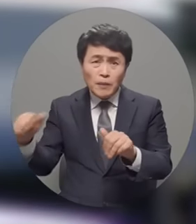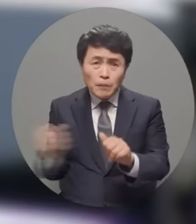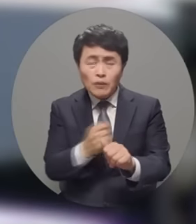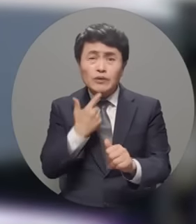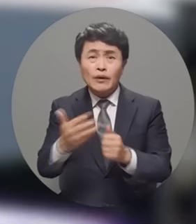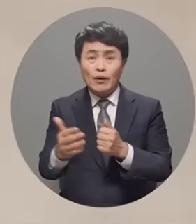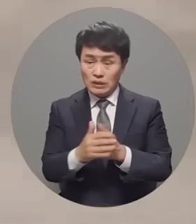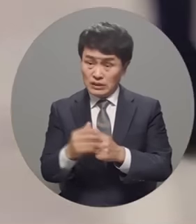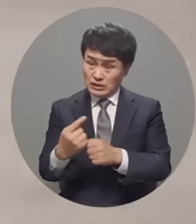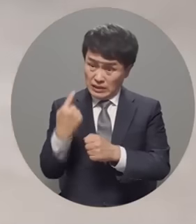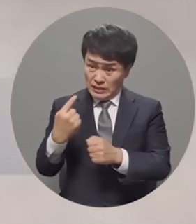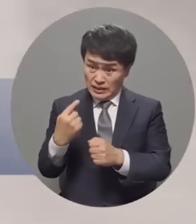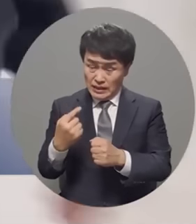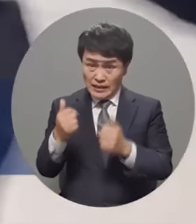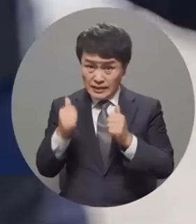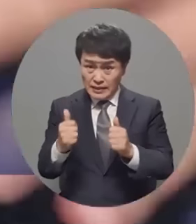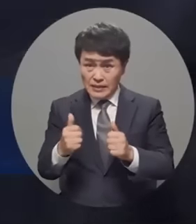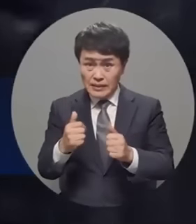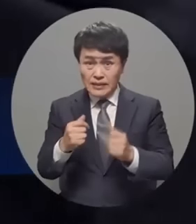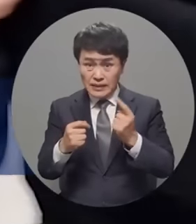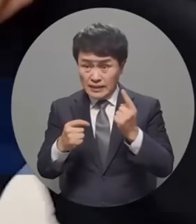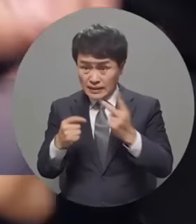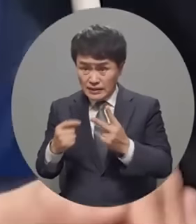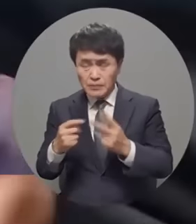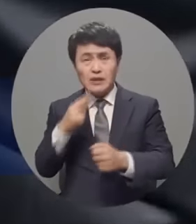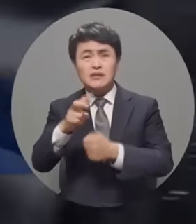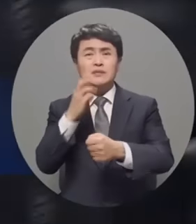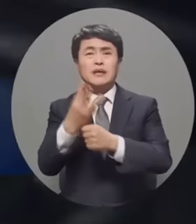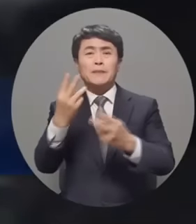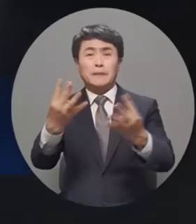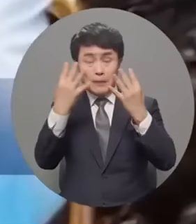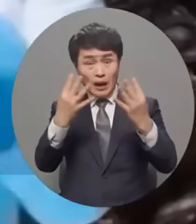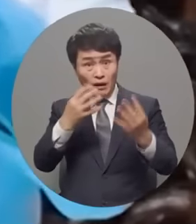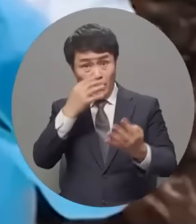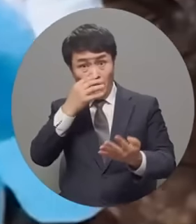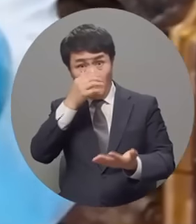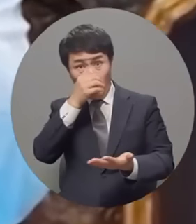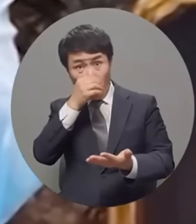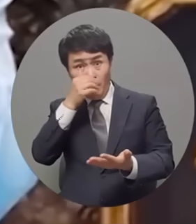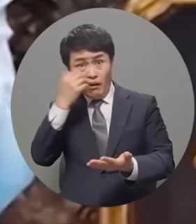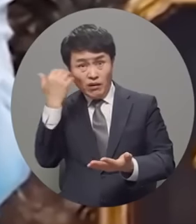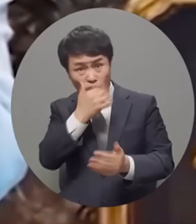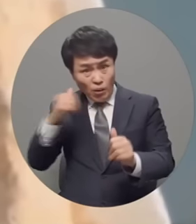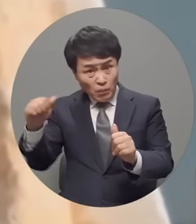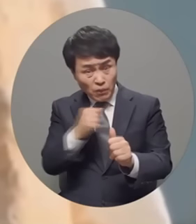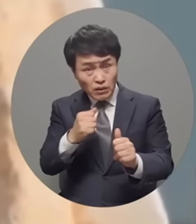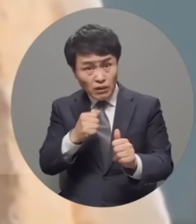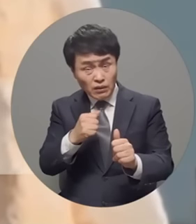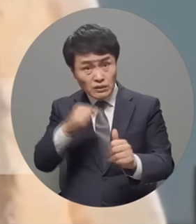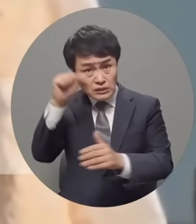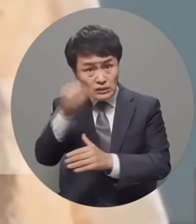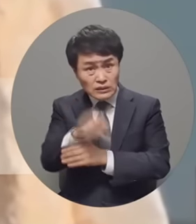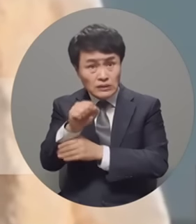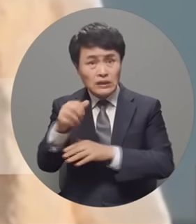선고받았습니다. 지금 인정하십니까? 성폭행 혐의 인정하세요? 정 씨의 오른팔 격인